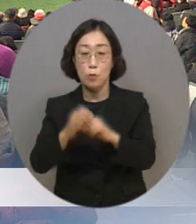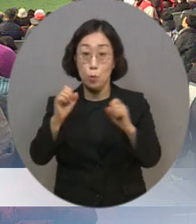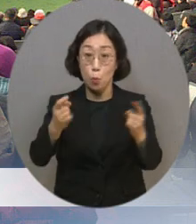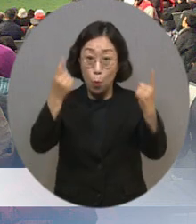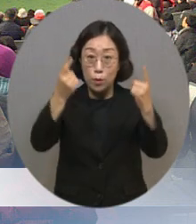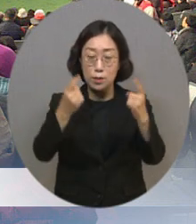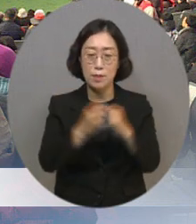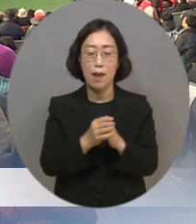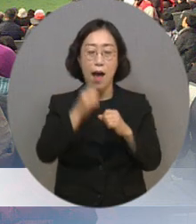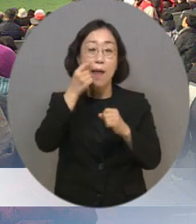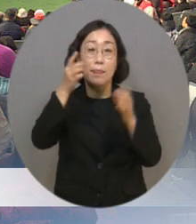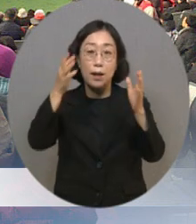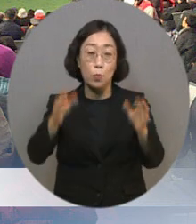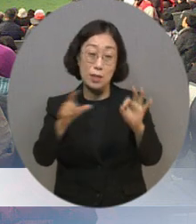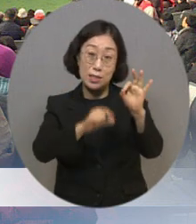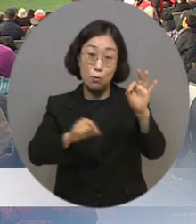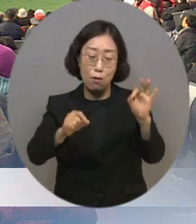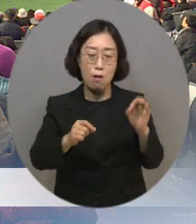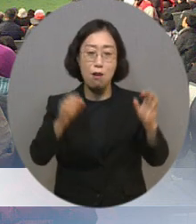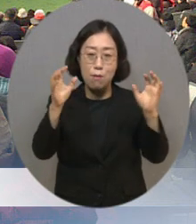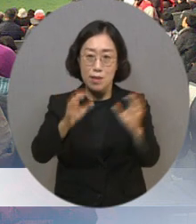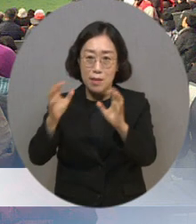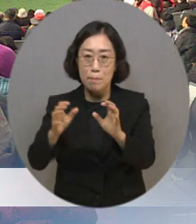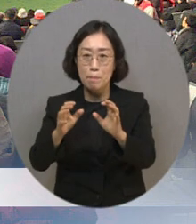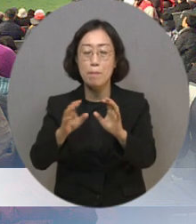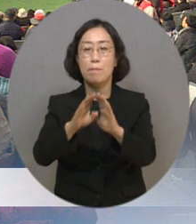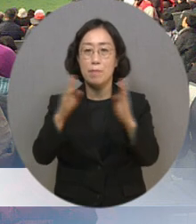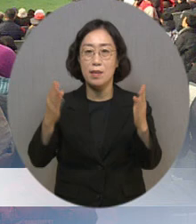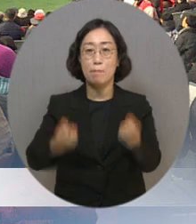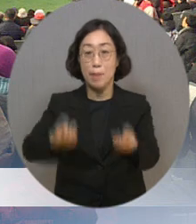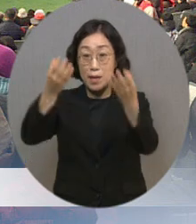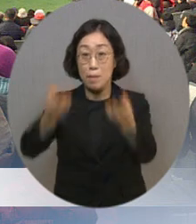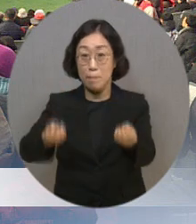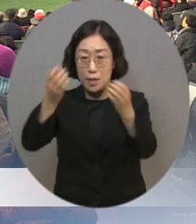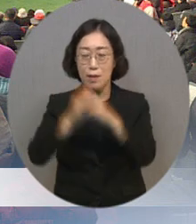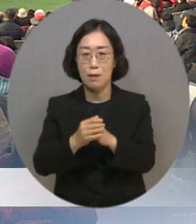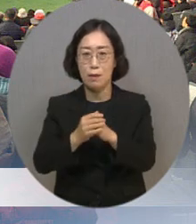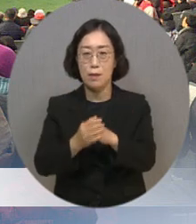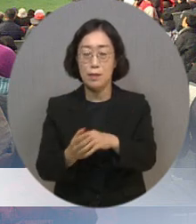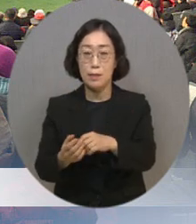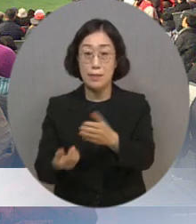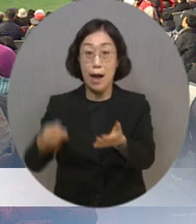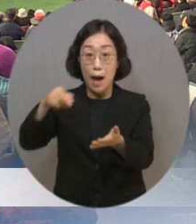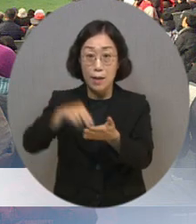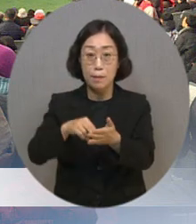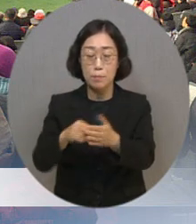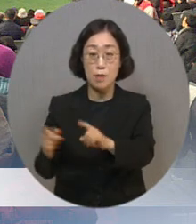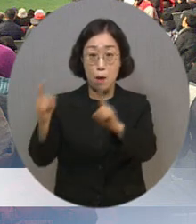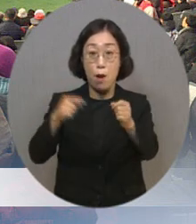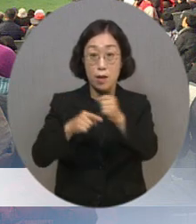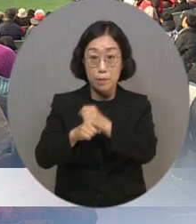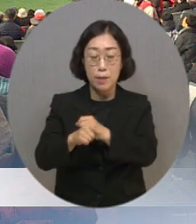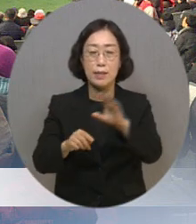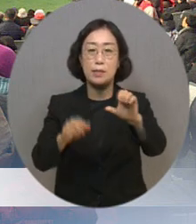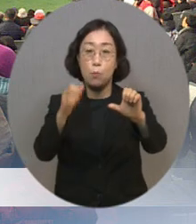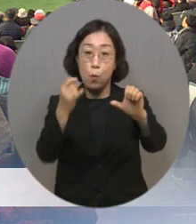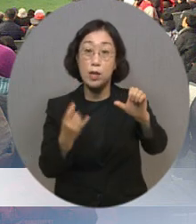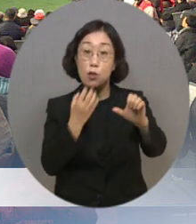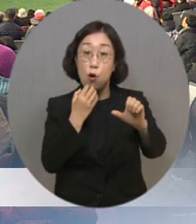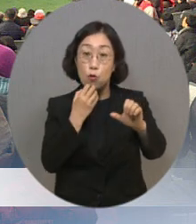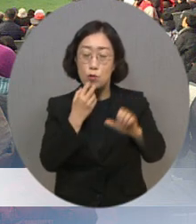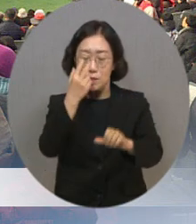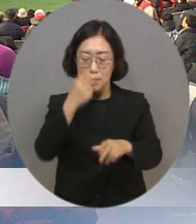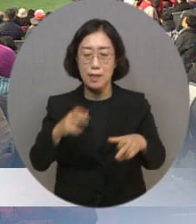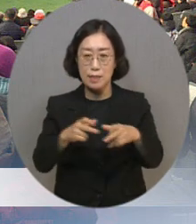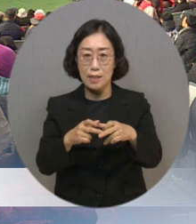행사가 10월 한 달 동안 열립니다. 시각장애인의 자립과 재활의 의미를 되새기는 제45회